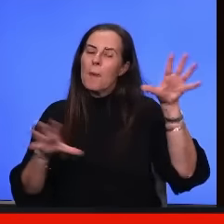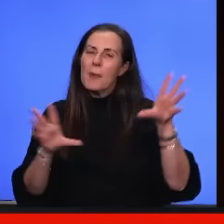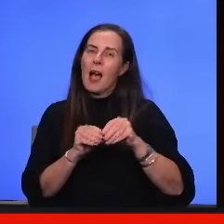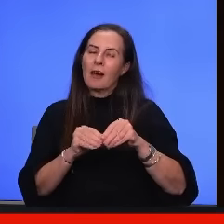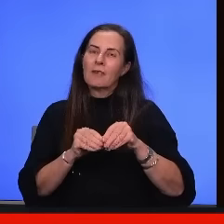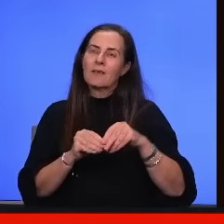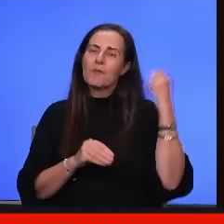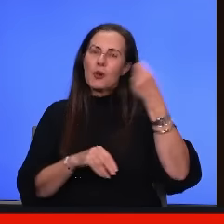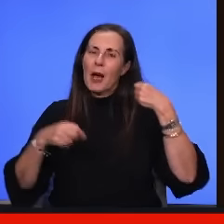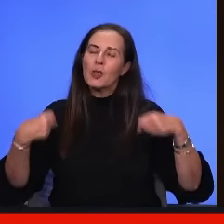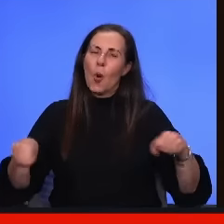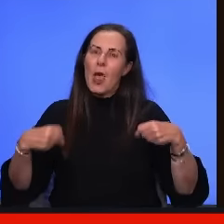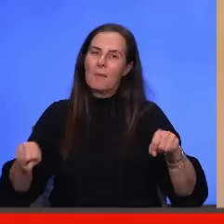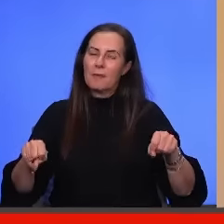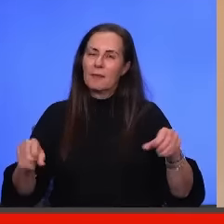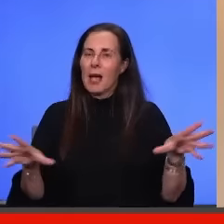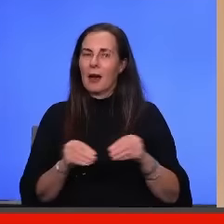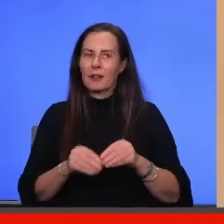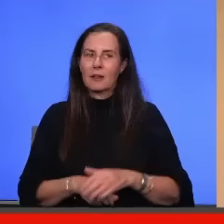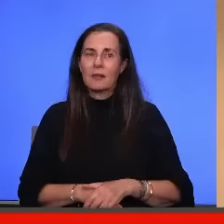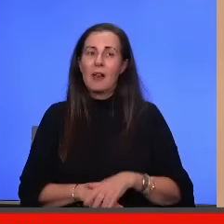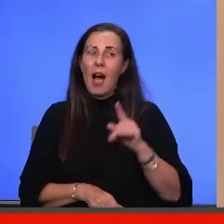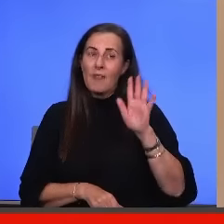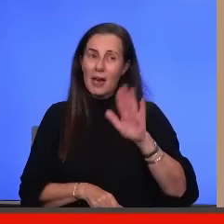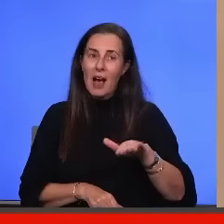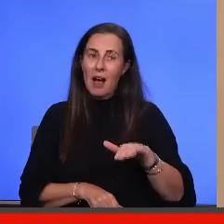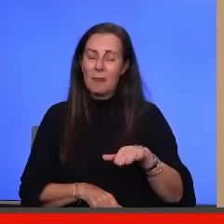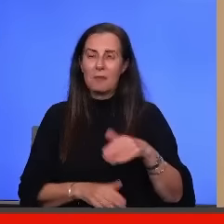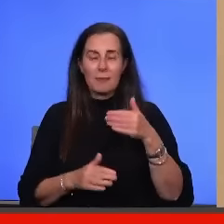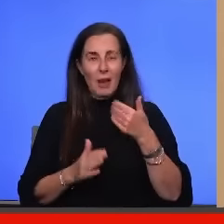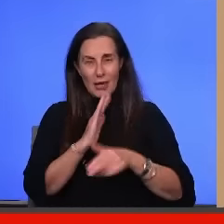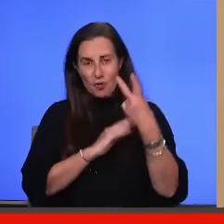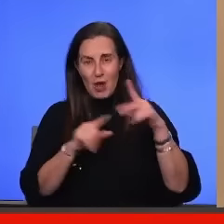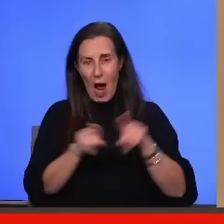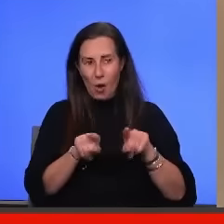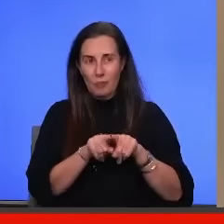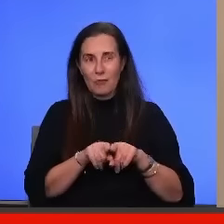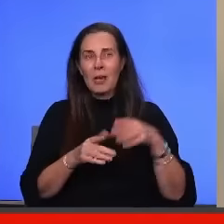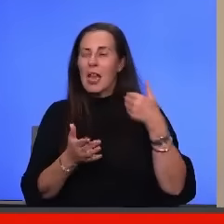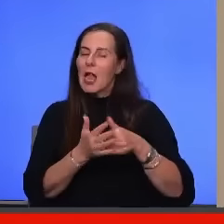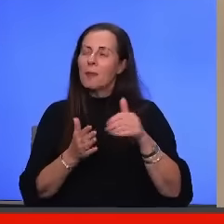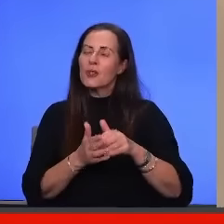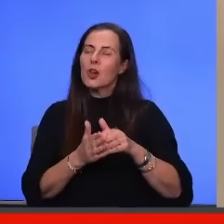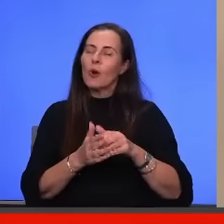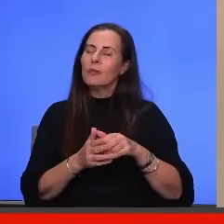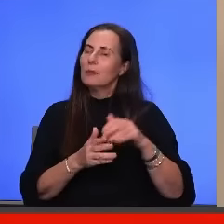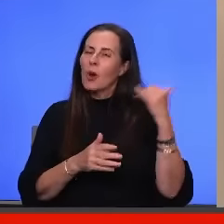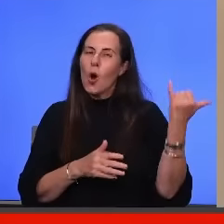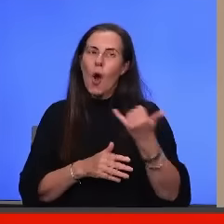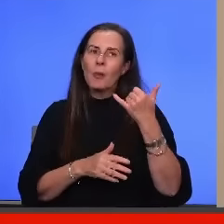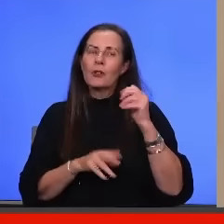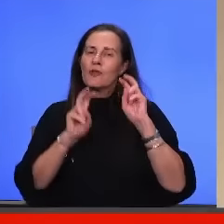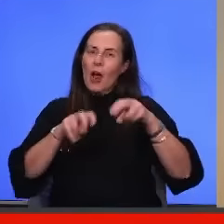טיולים בשבת ורכיבות ביחד. אבל גם אם הרכב רכיבה חסר, הם ימשיכו ללוות אותם בכל פעם שיעלו